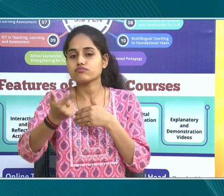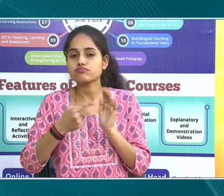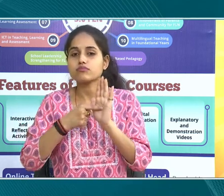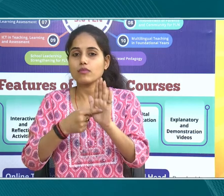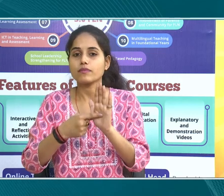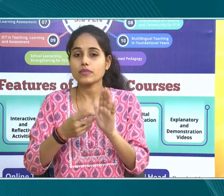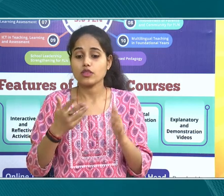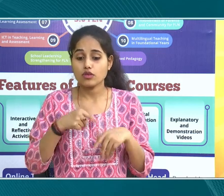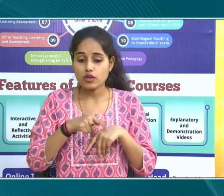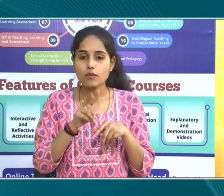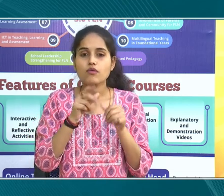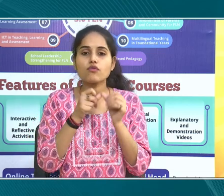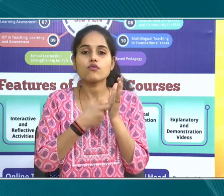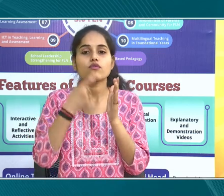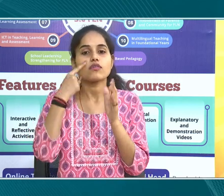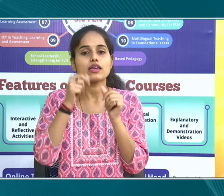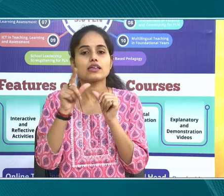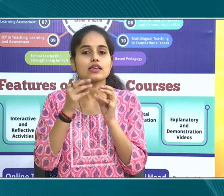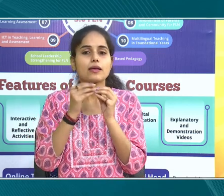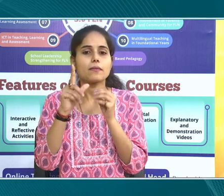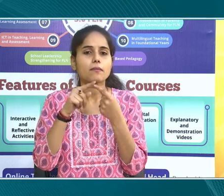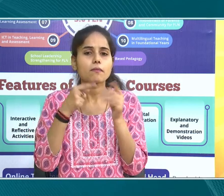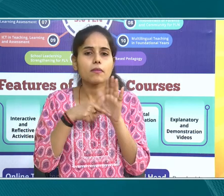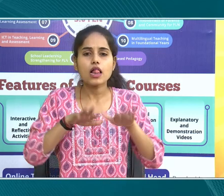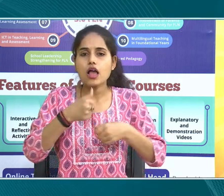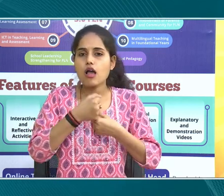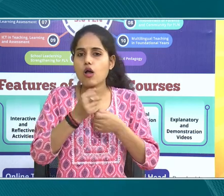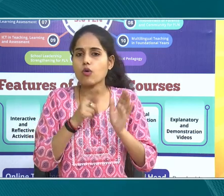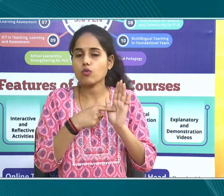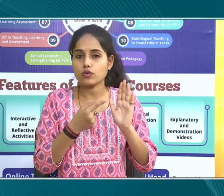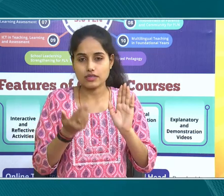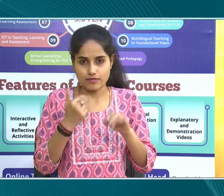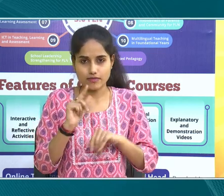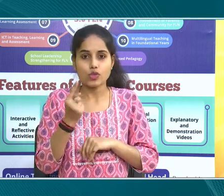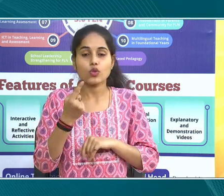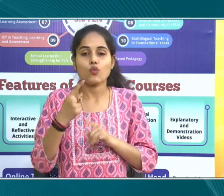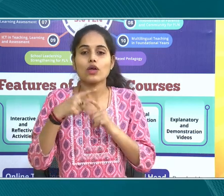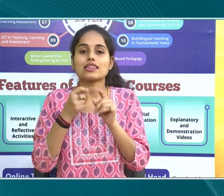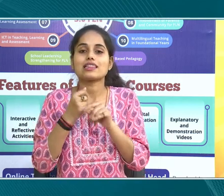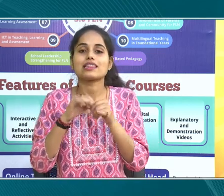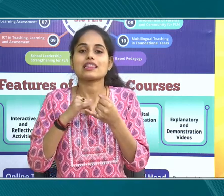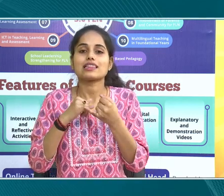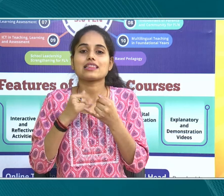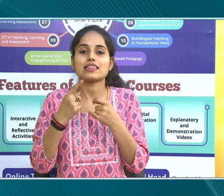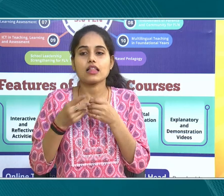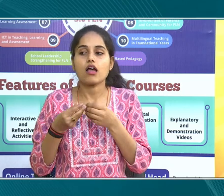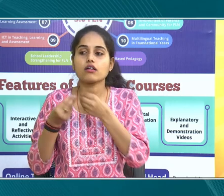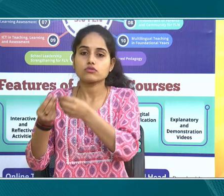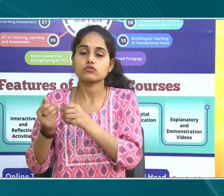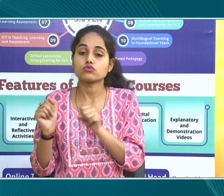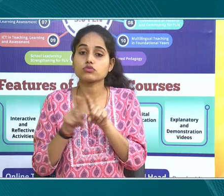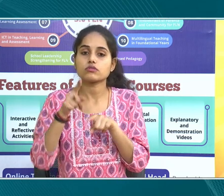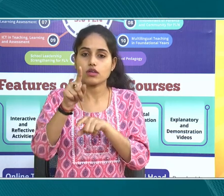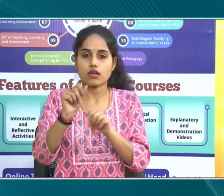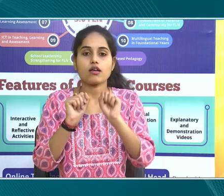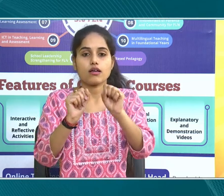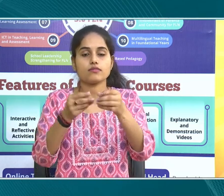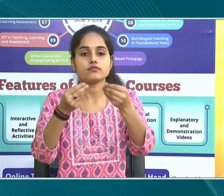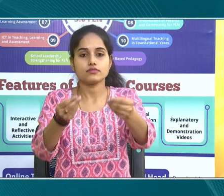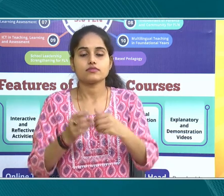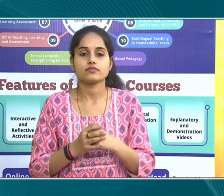वेरिएबल कैसे बन रहे हैं तो अब आगे बढ़ते हैं अब मैं राहुल जी को एक और टास्क देती हूं और आपको भी राहुल